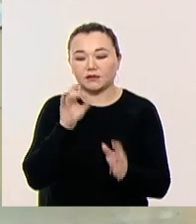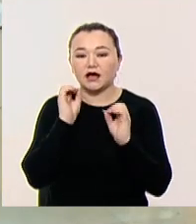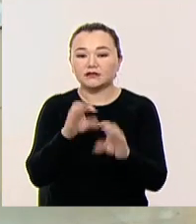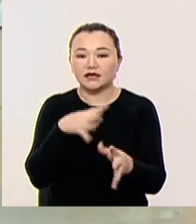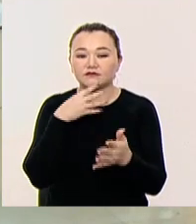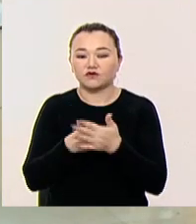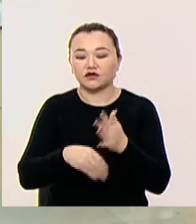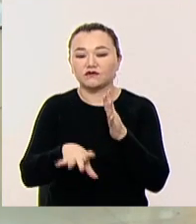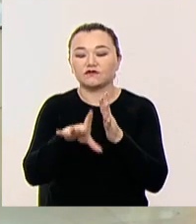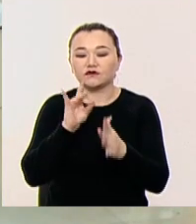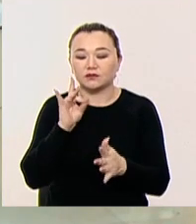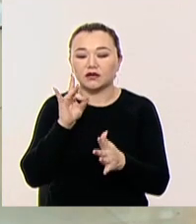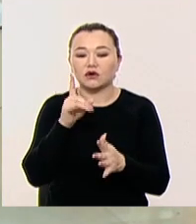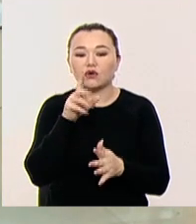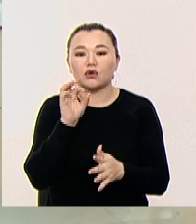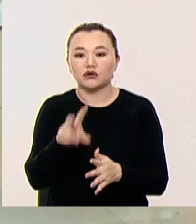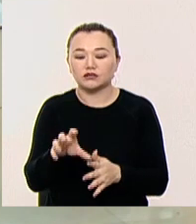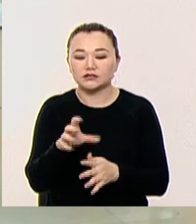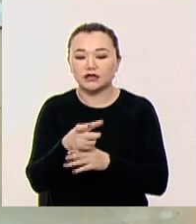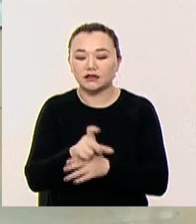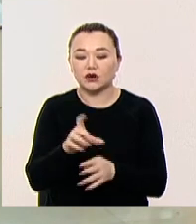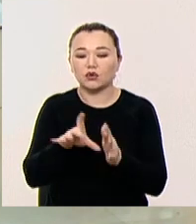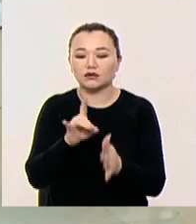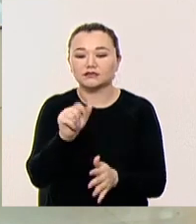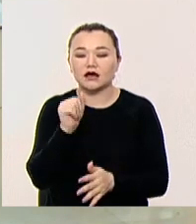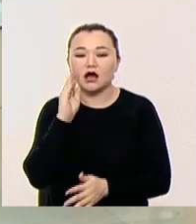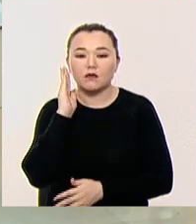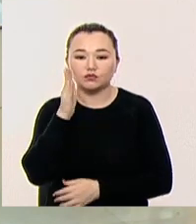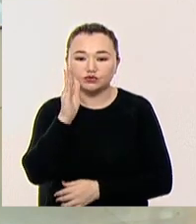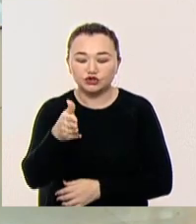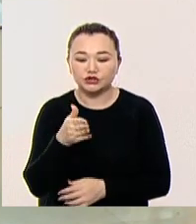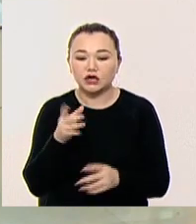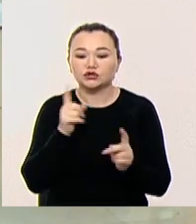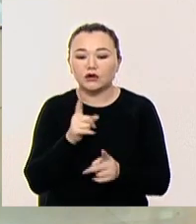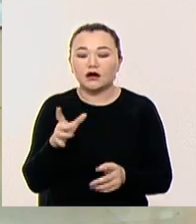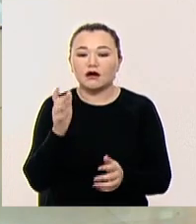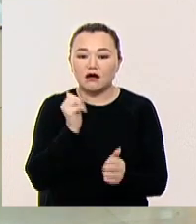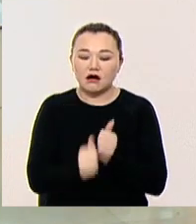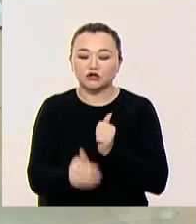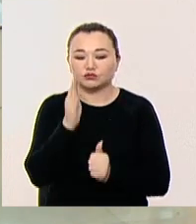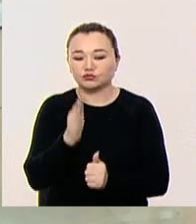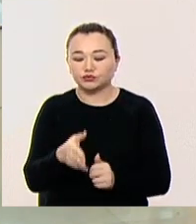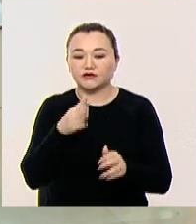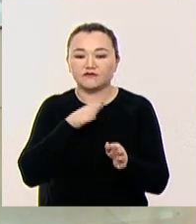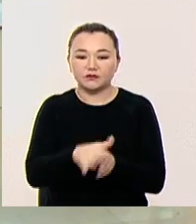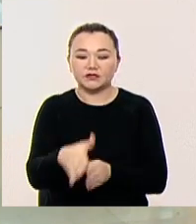свои голоса, проголосовать за будущее. Ведь если каждый будет реализовывать свое